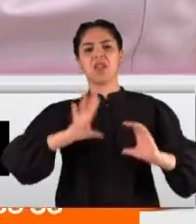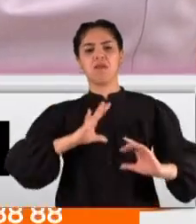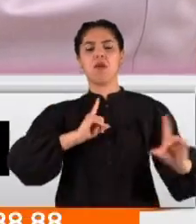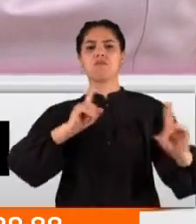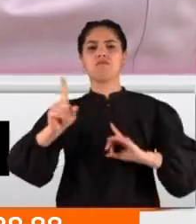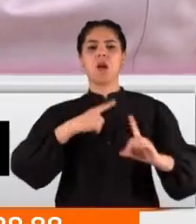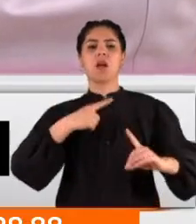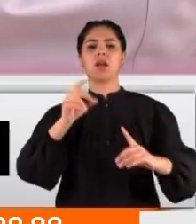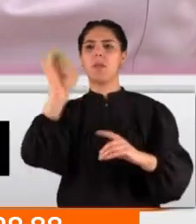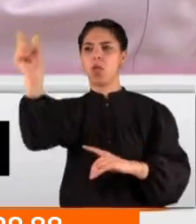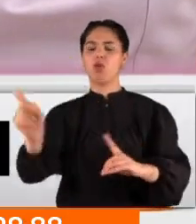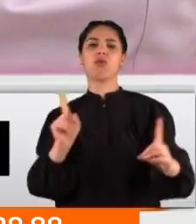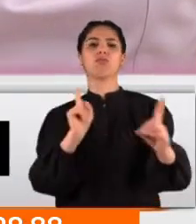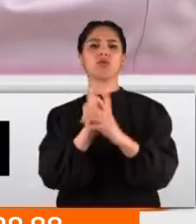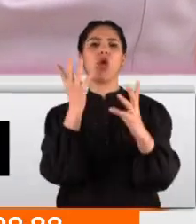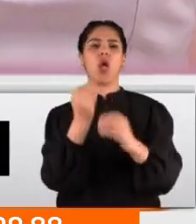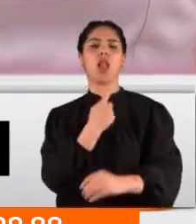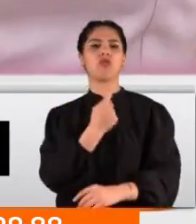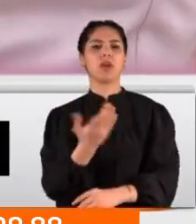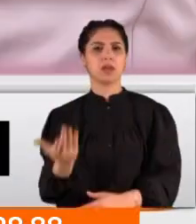mahkemede Özlem hanımla görecekleri ilettiler